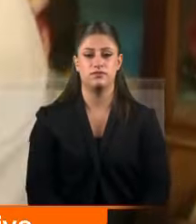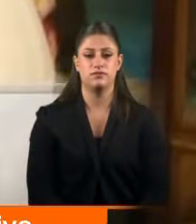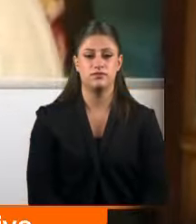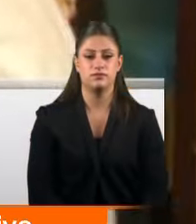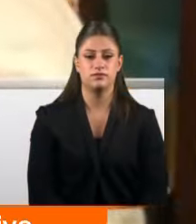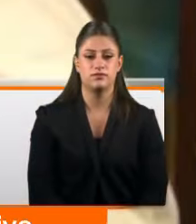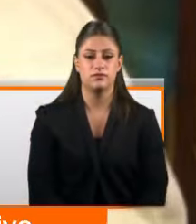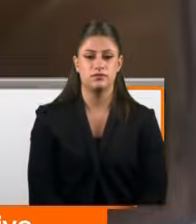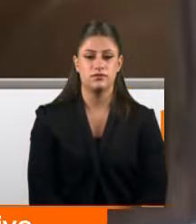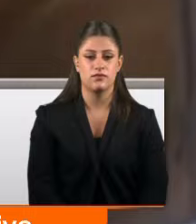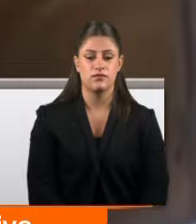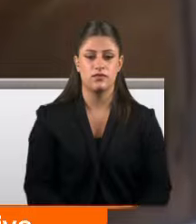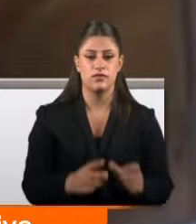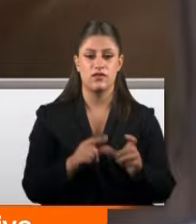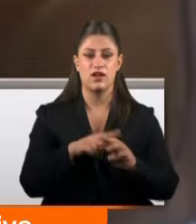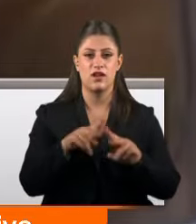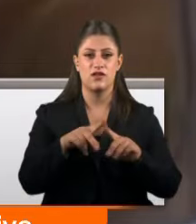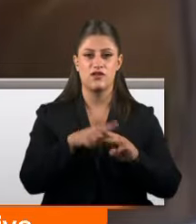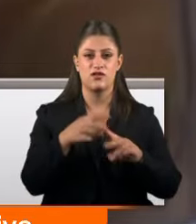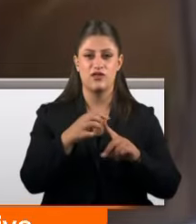patates. Şener seni hatırlatıyor. Domates.